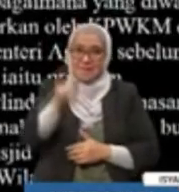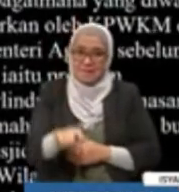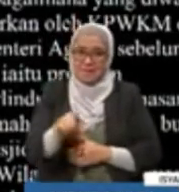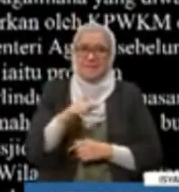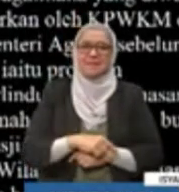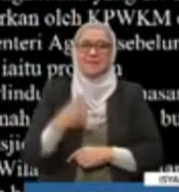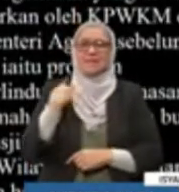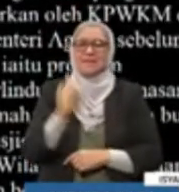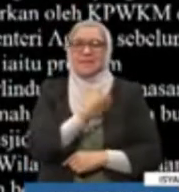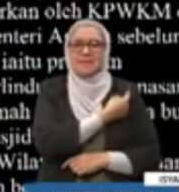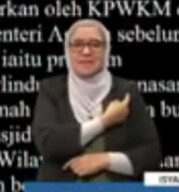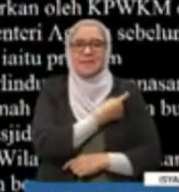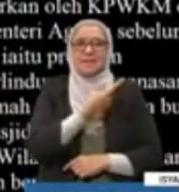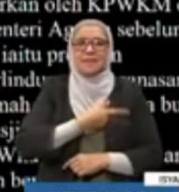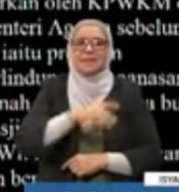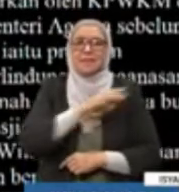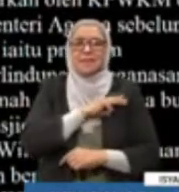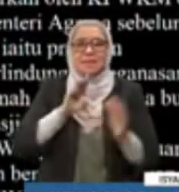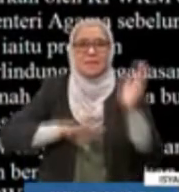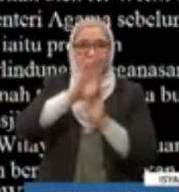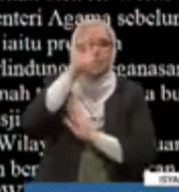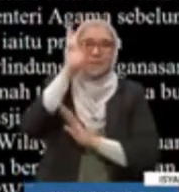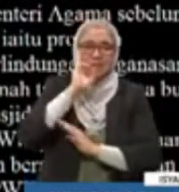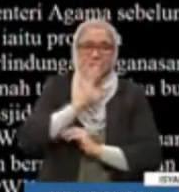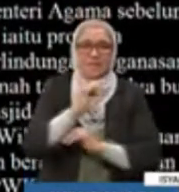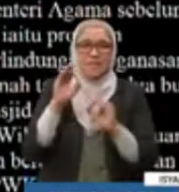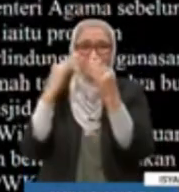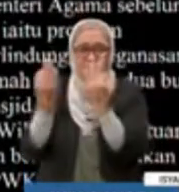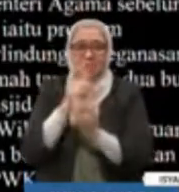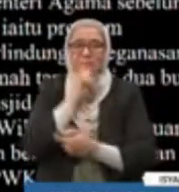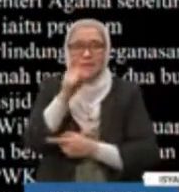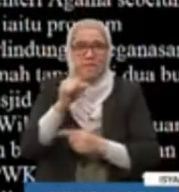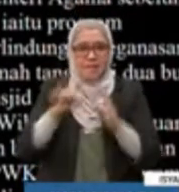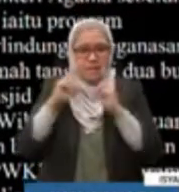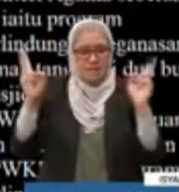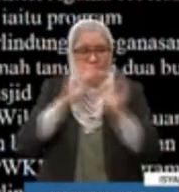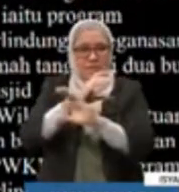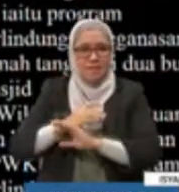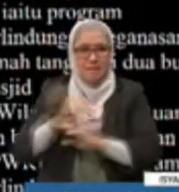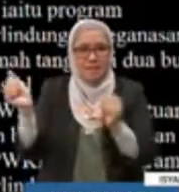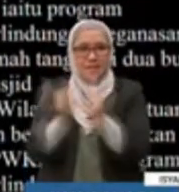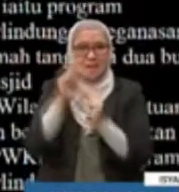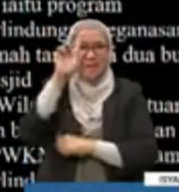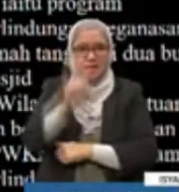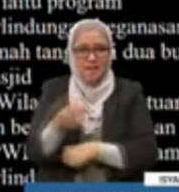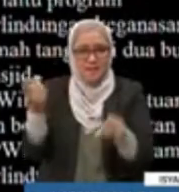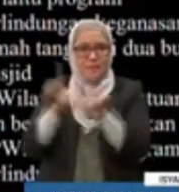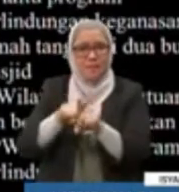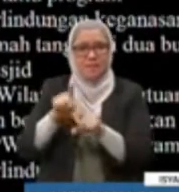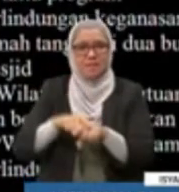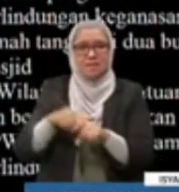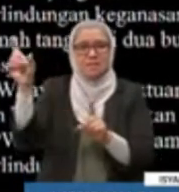dikemukakan kami Kementerian Pembangunan wanita keluarga dan masyarakat amat prihatin terhadap kiss keganasan rumah tangga yang sering diperkatakan